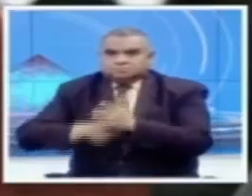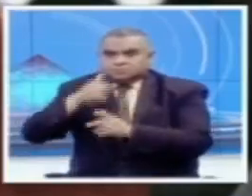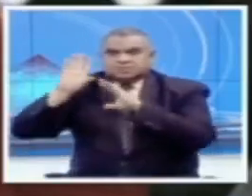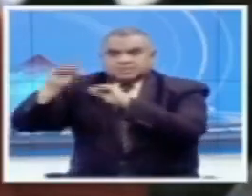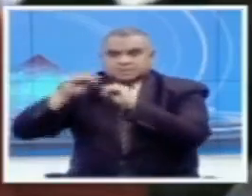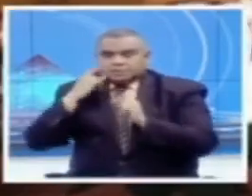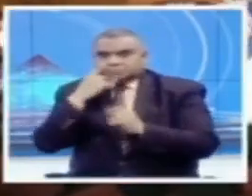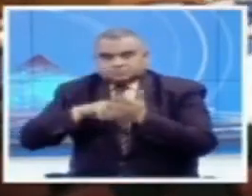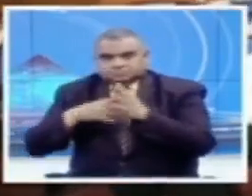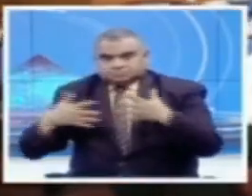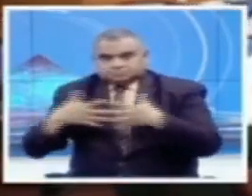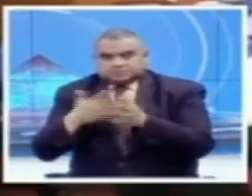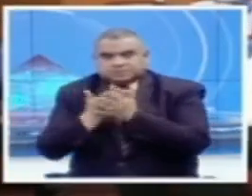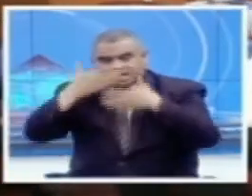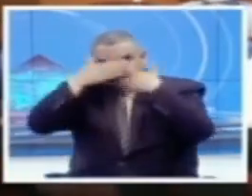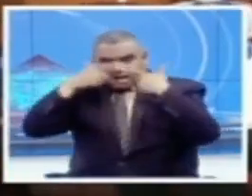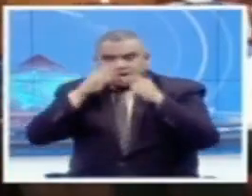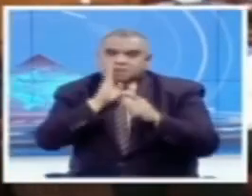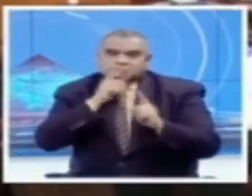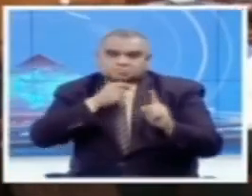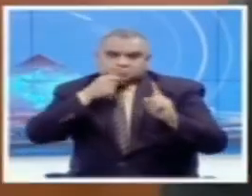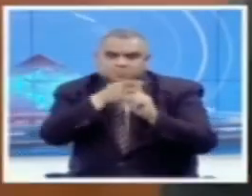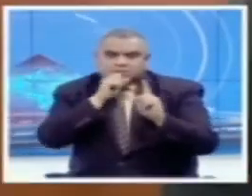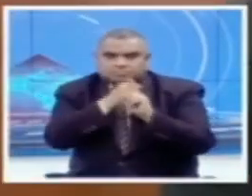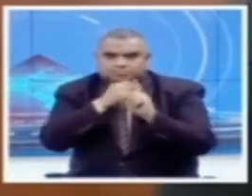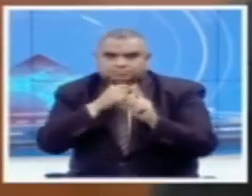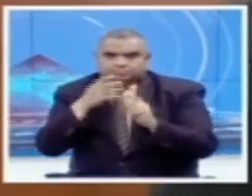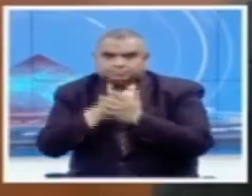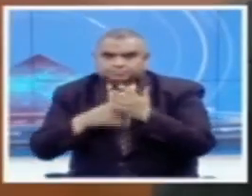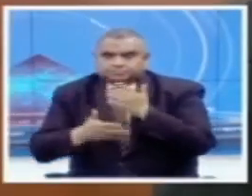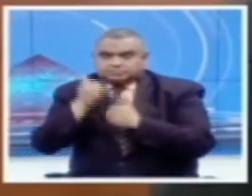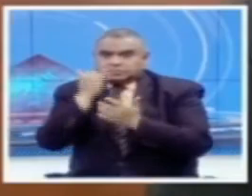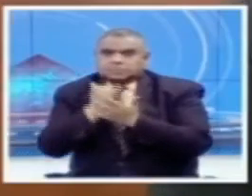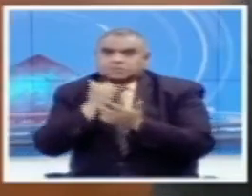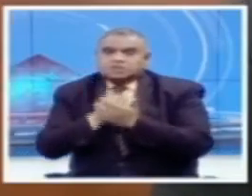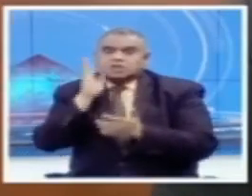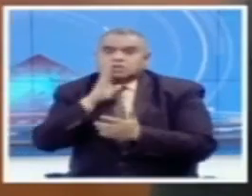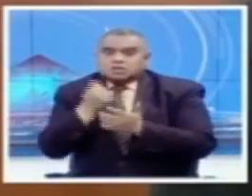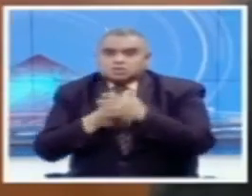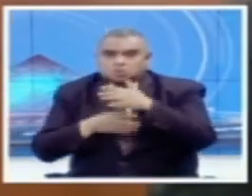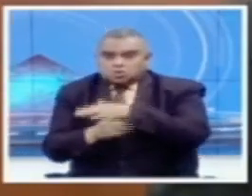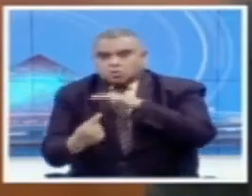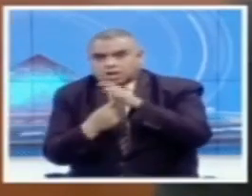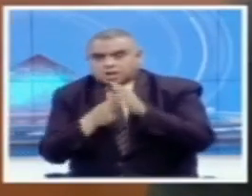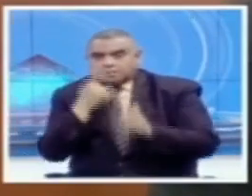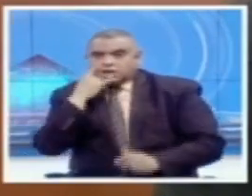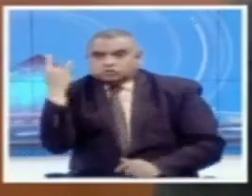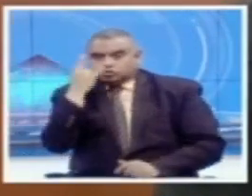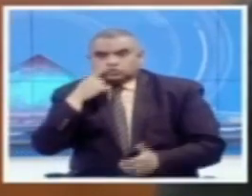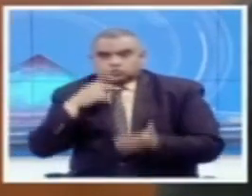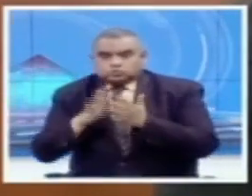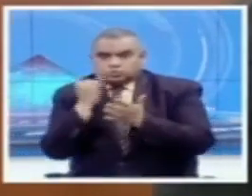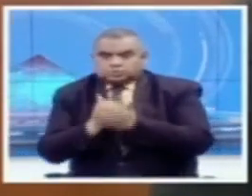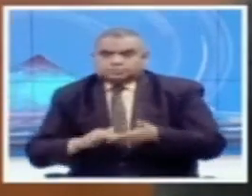الأمني في مواجهة الإرهاب والجريمة. إضافة بالنسبة لي أن أنا أخذ حاجة في أكاديمية الشرطة، ما كنتش أعرف أن الموضوع ده موجود في